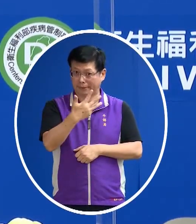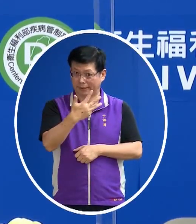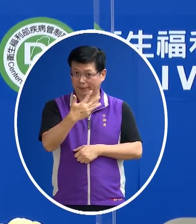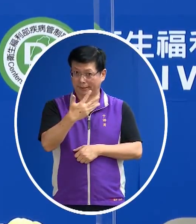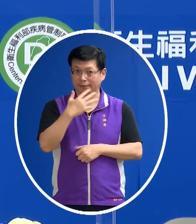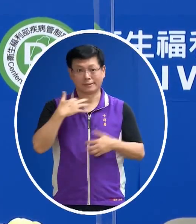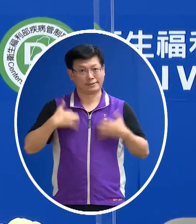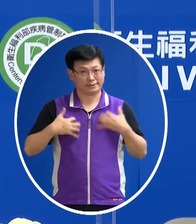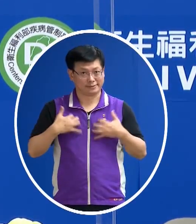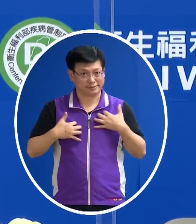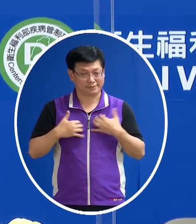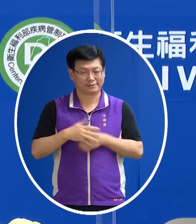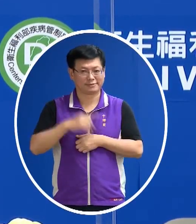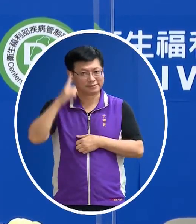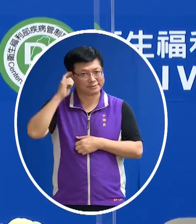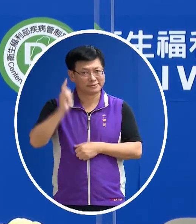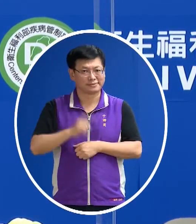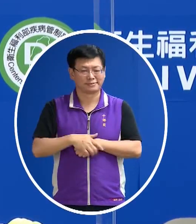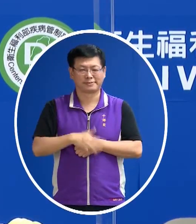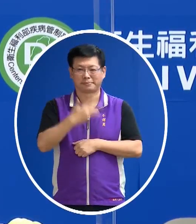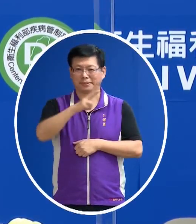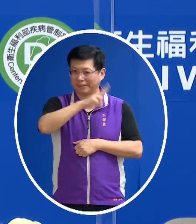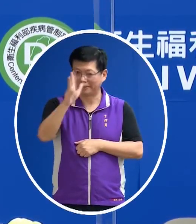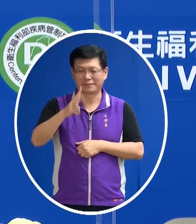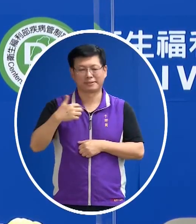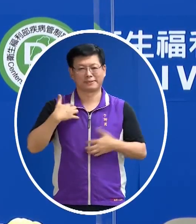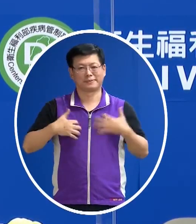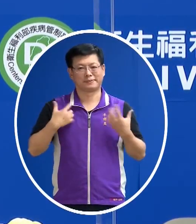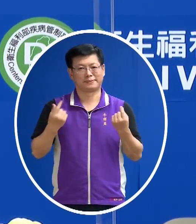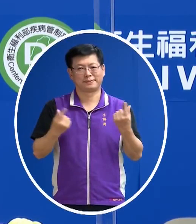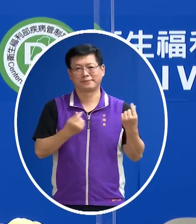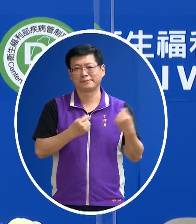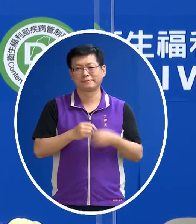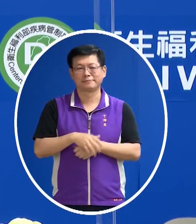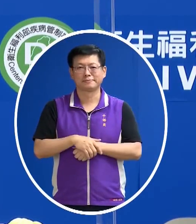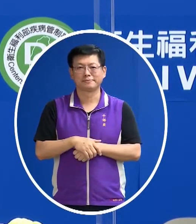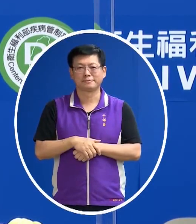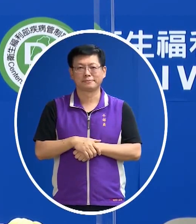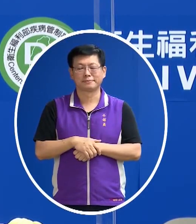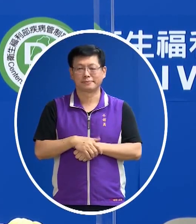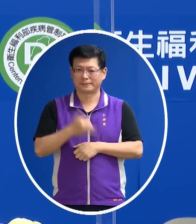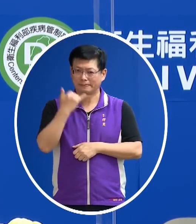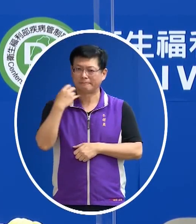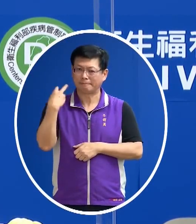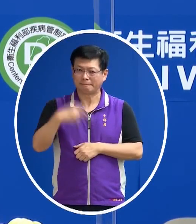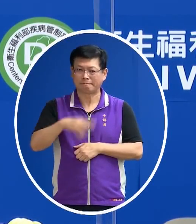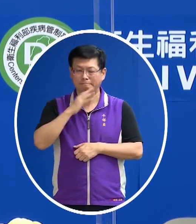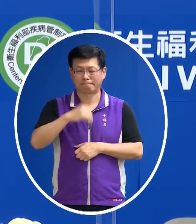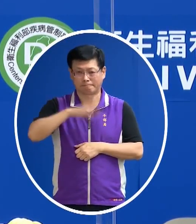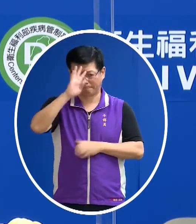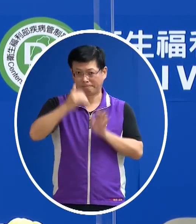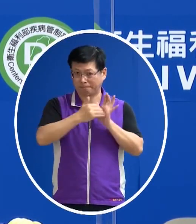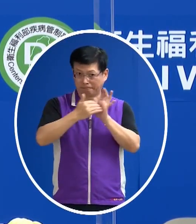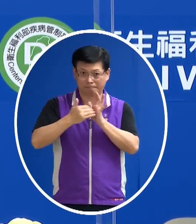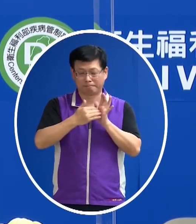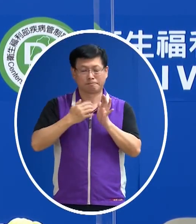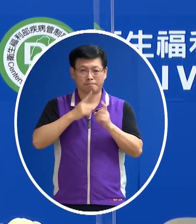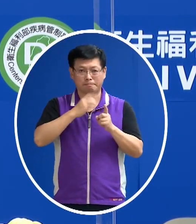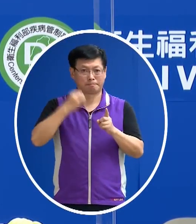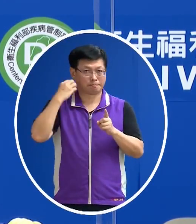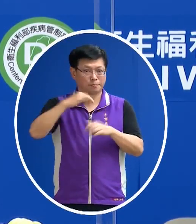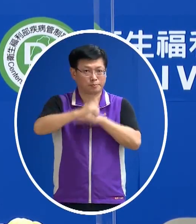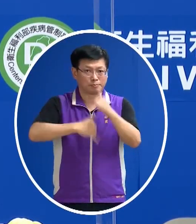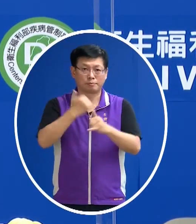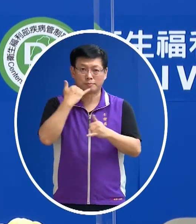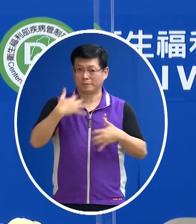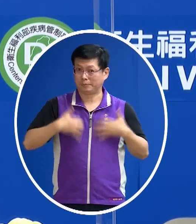八个乐，我们这是八天来大家都很乐。那怎么样能够例行防疫的新生活，让我们